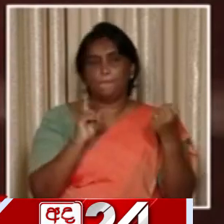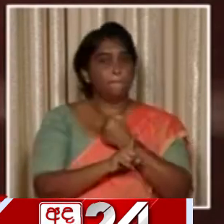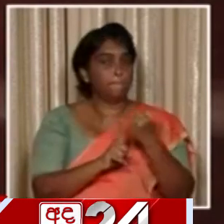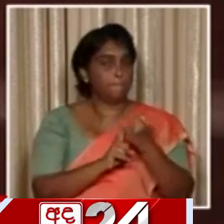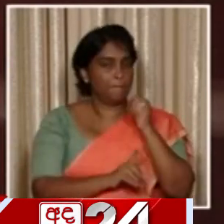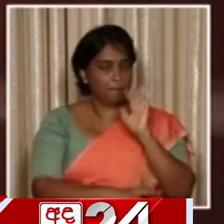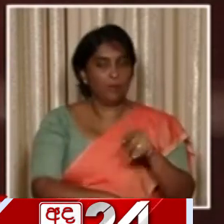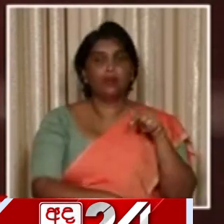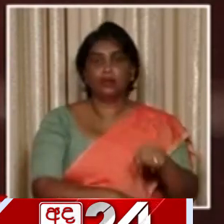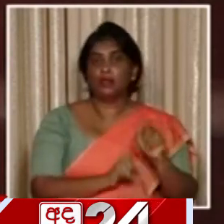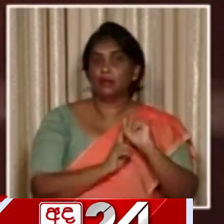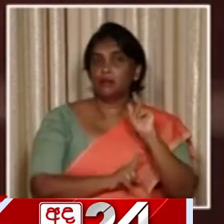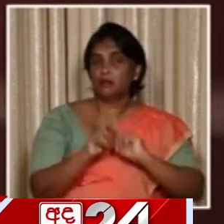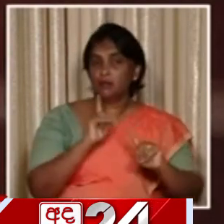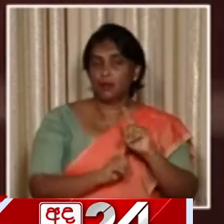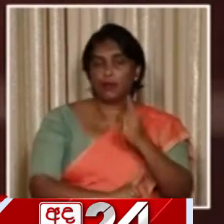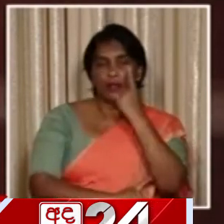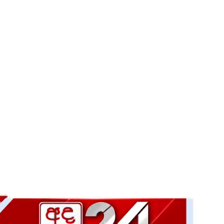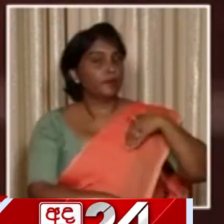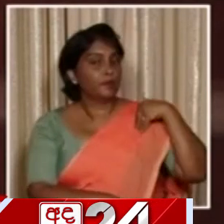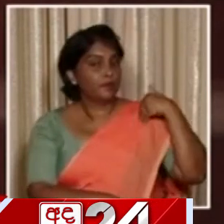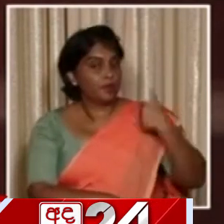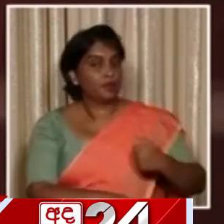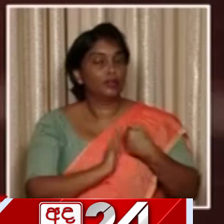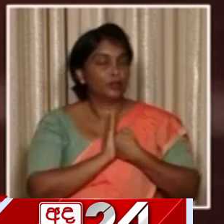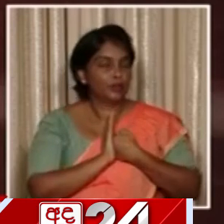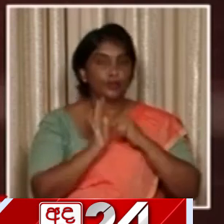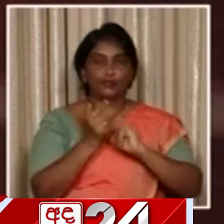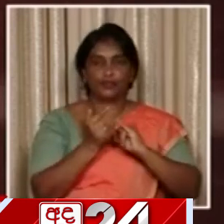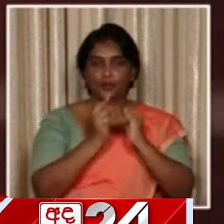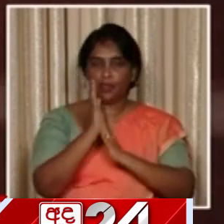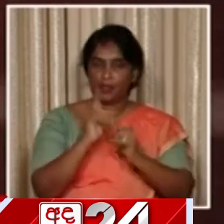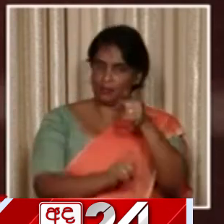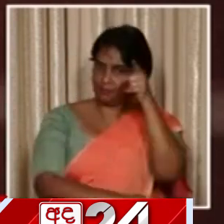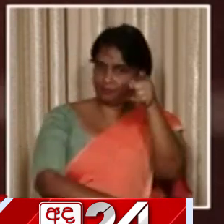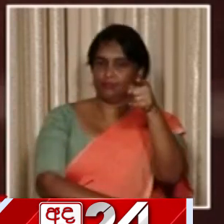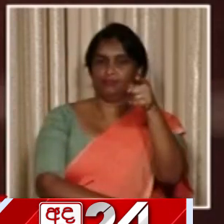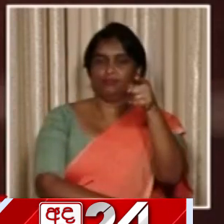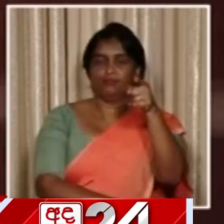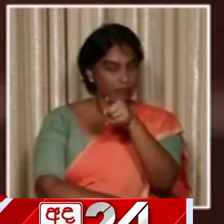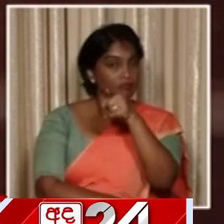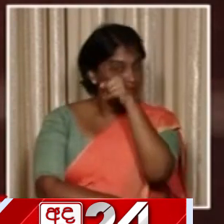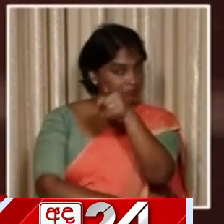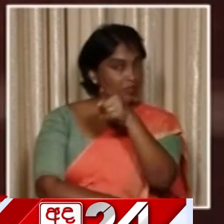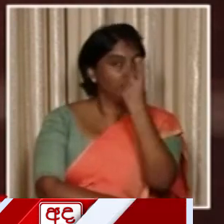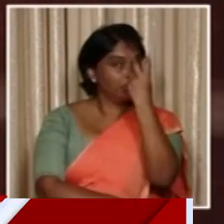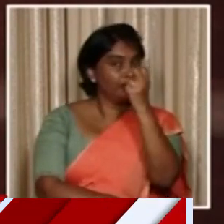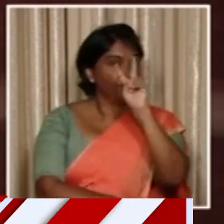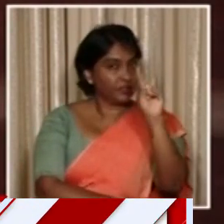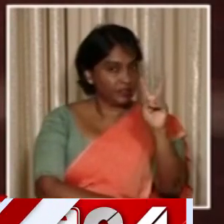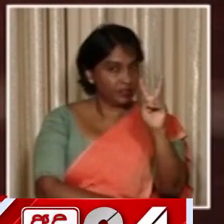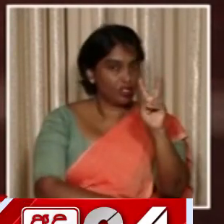කරපු මේ පාර්ලිමේන්තුවේ ඉන්න එකම මන්ත්‍රීවරයා තමයි දරු සුමන්දිරන් මන්ත්‍රීතුමා ඔබතුමා තමයි